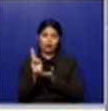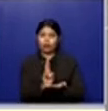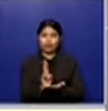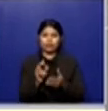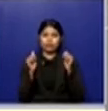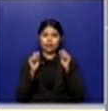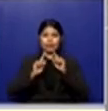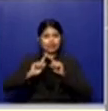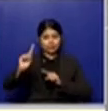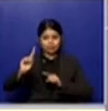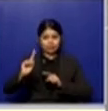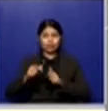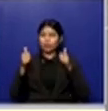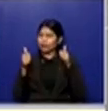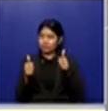ย